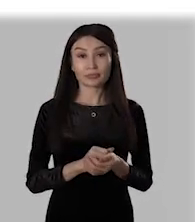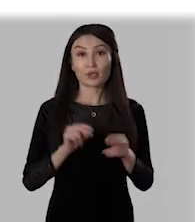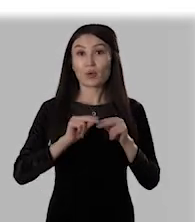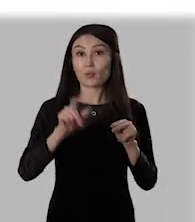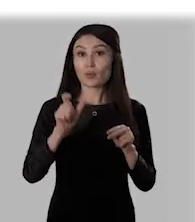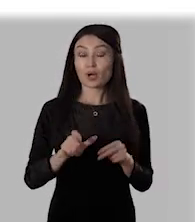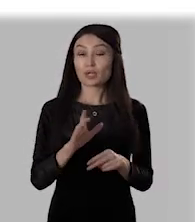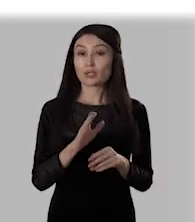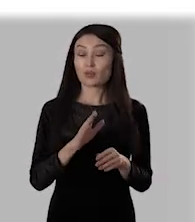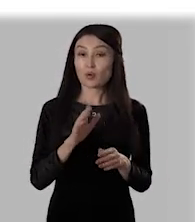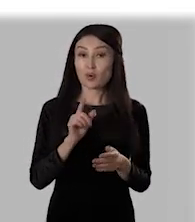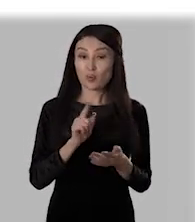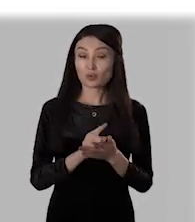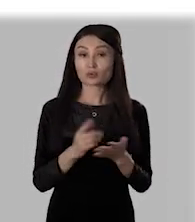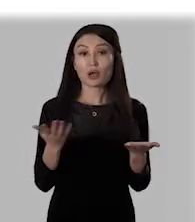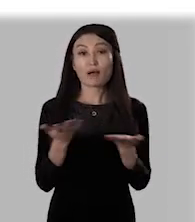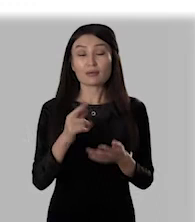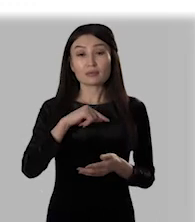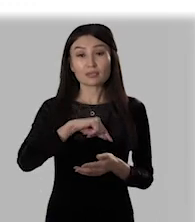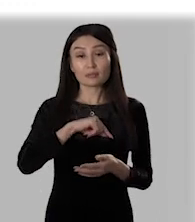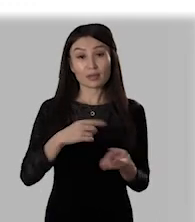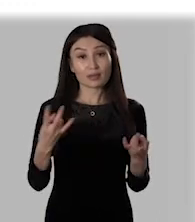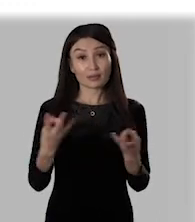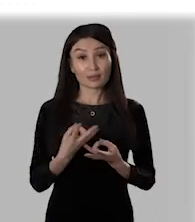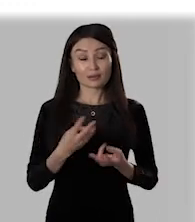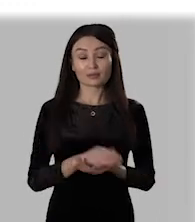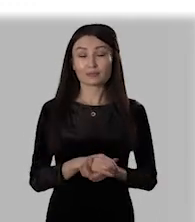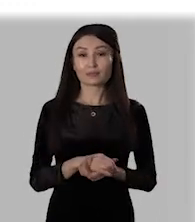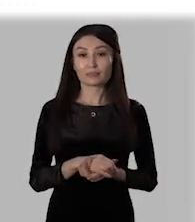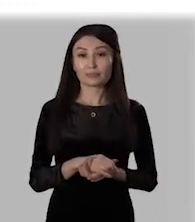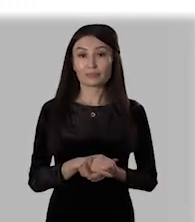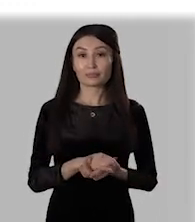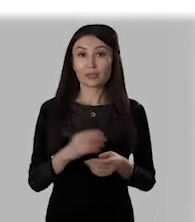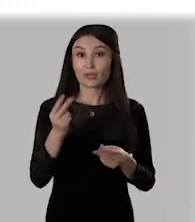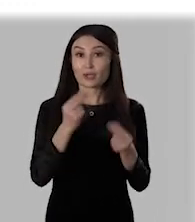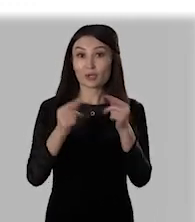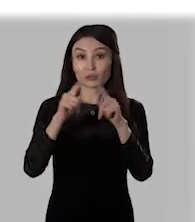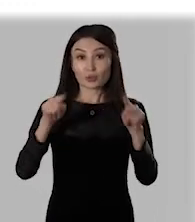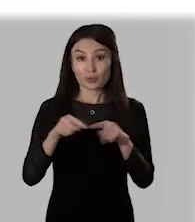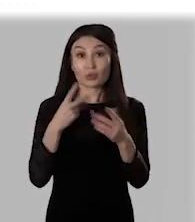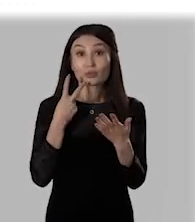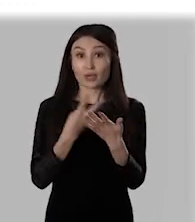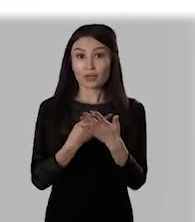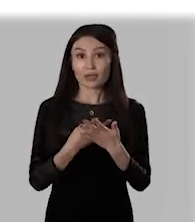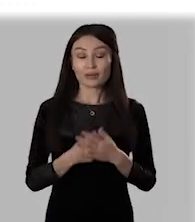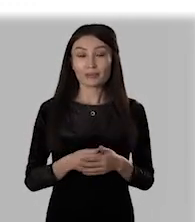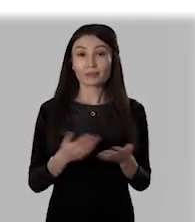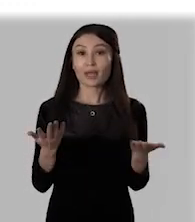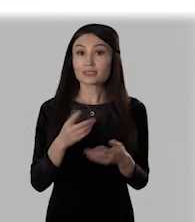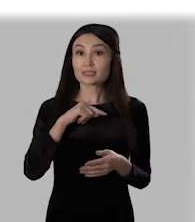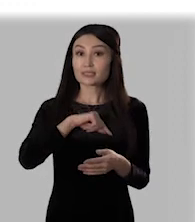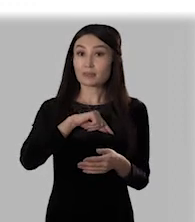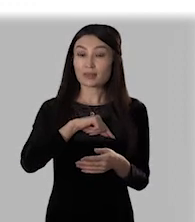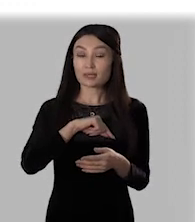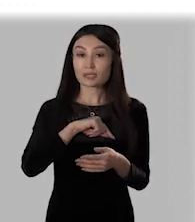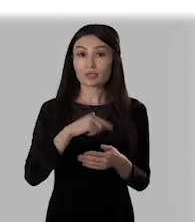Мугалим болуу үчүн кандай сапаттар керек? Сүрөттөрдү карап, кайсы